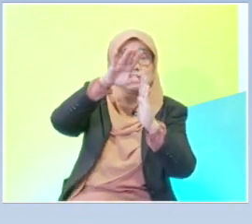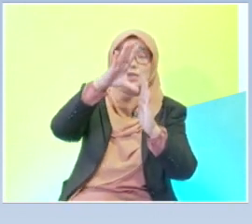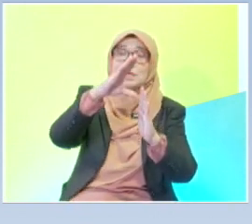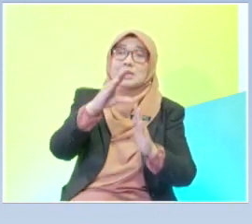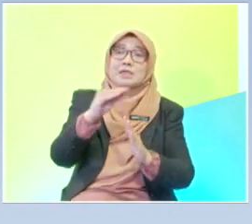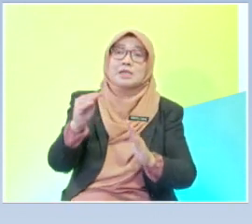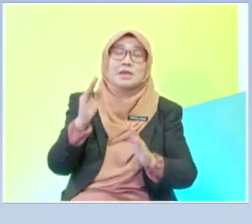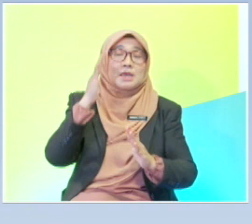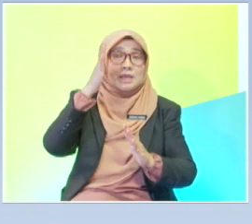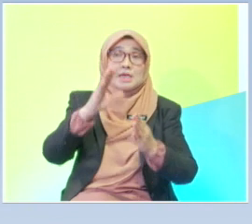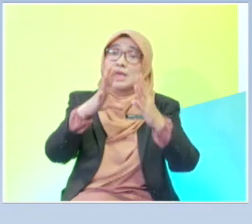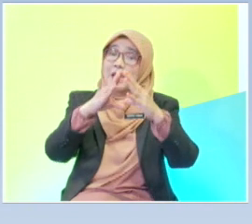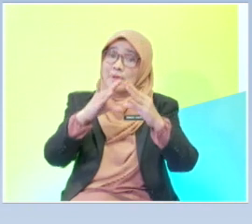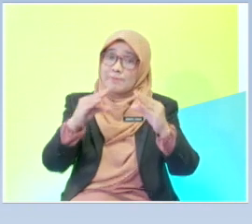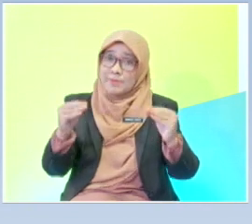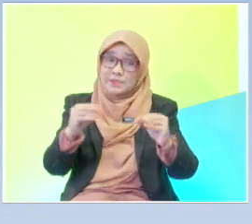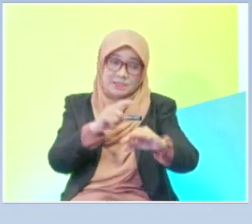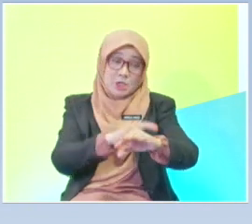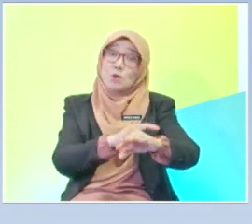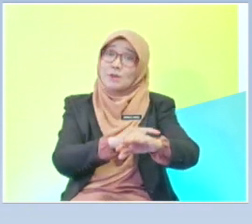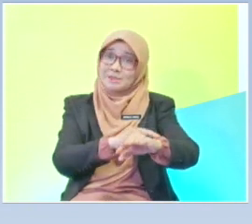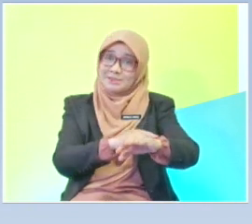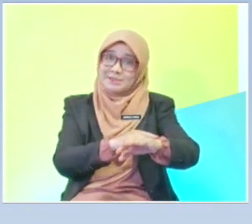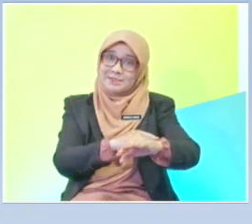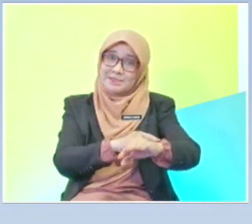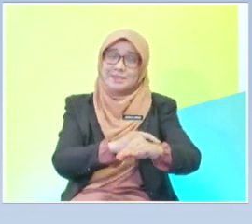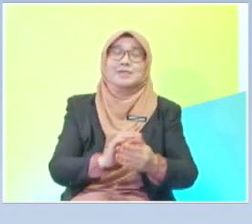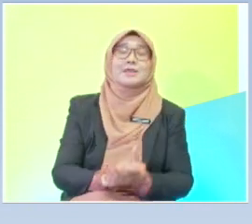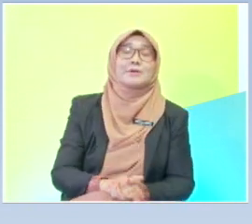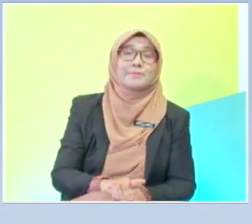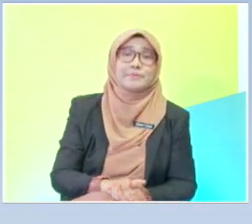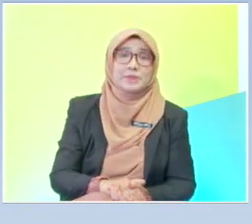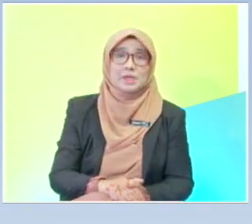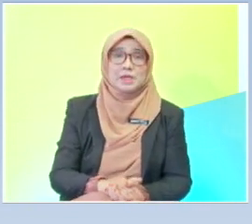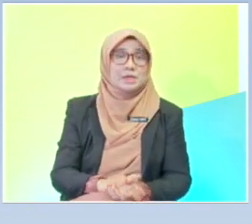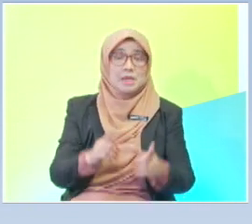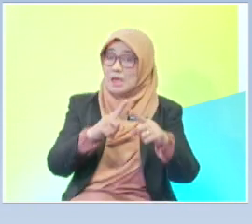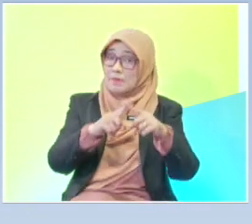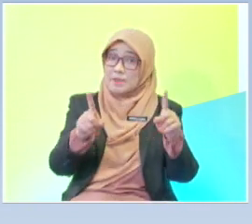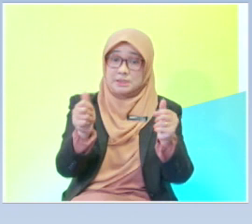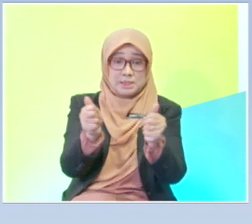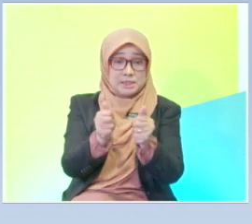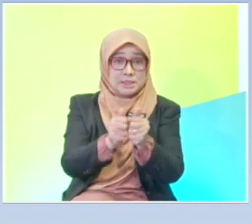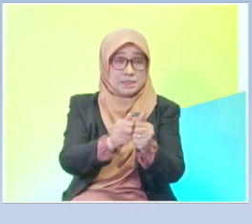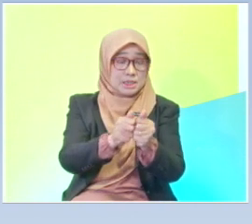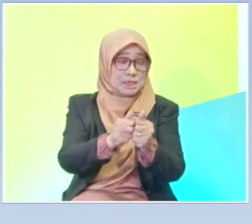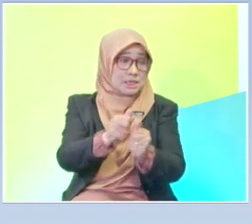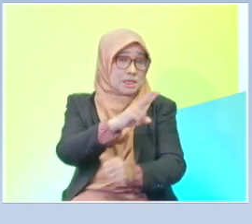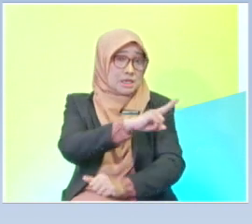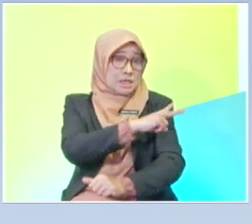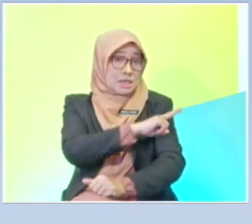pada tempoh tertentu. Jadi antiserum ni dia berbezalah dengan vaksin sebenarnya. Antiserum ni